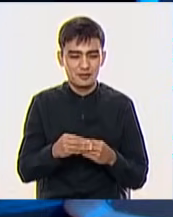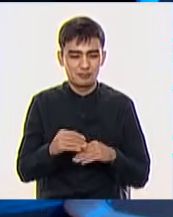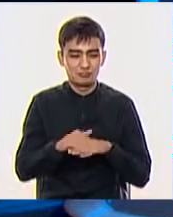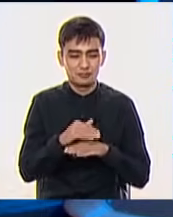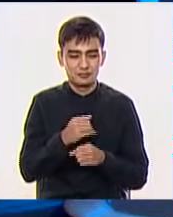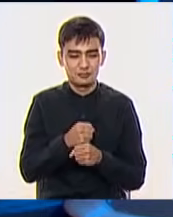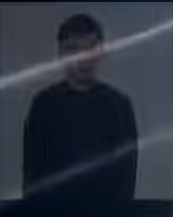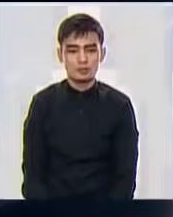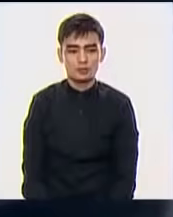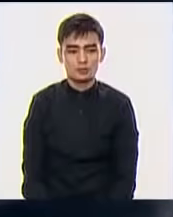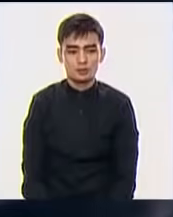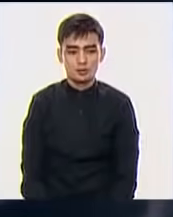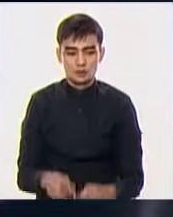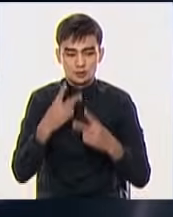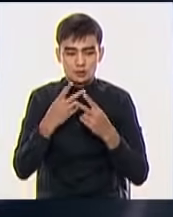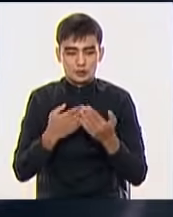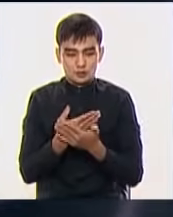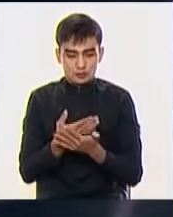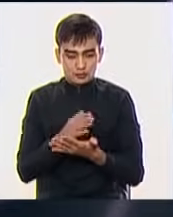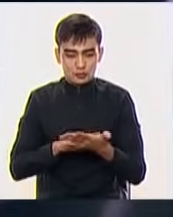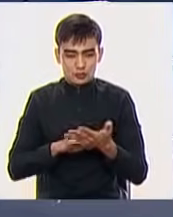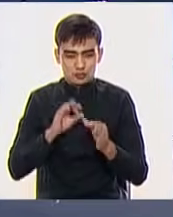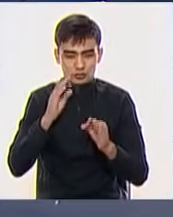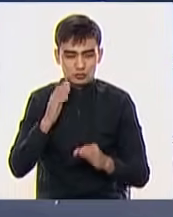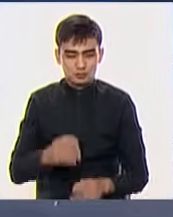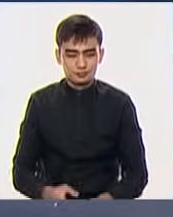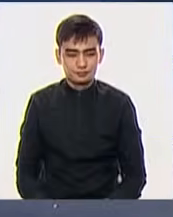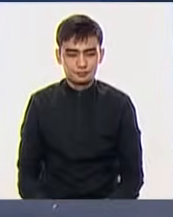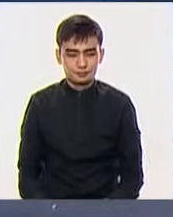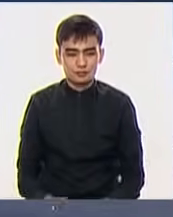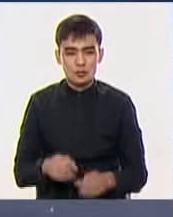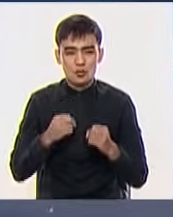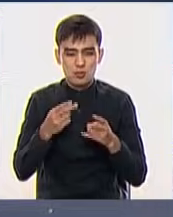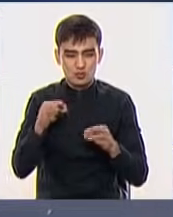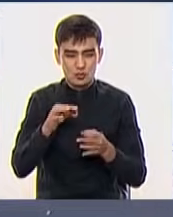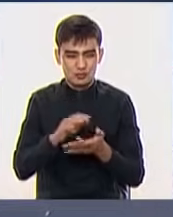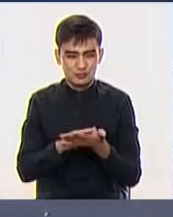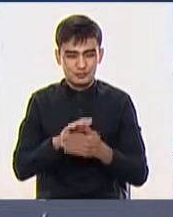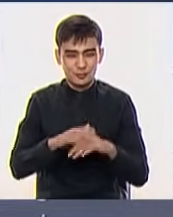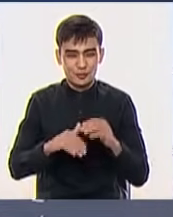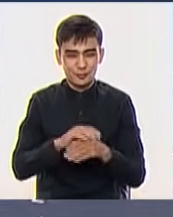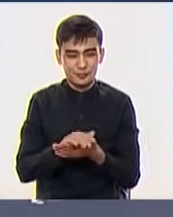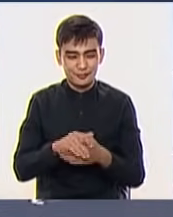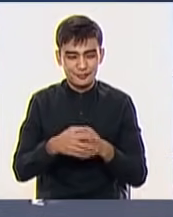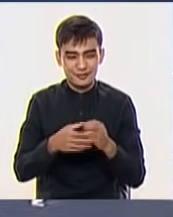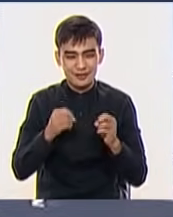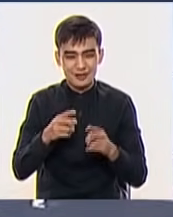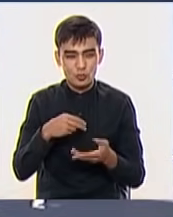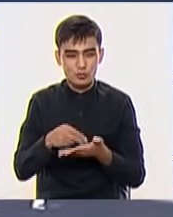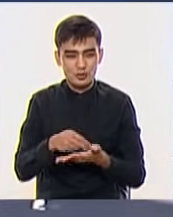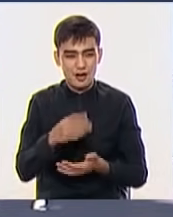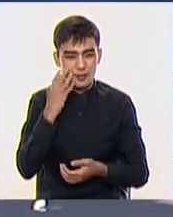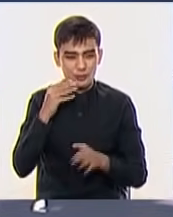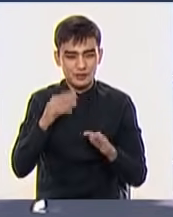добро вместе. Вы смотрите Информбюро. Продолжаем выпуск. Опасный антисептик закупил алматинский